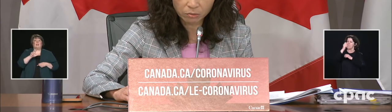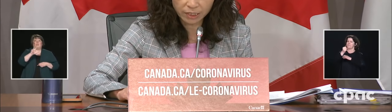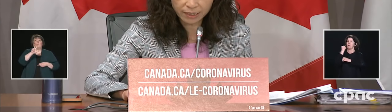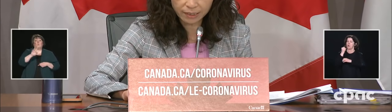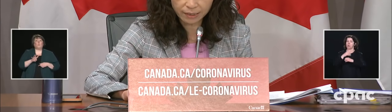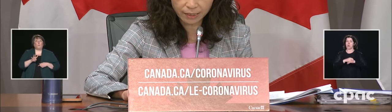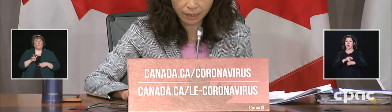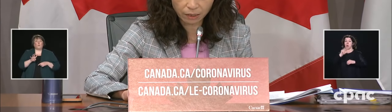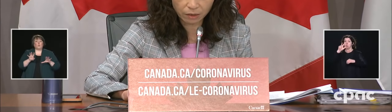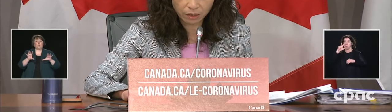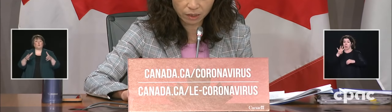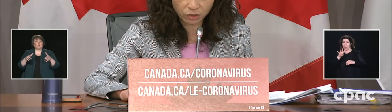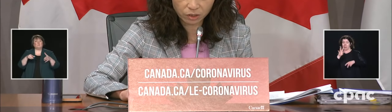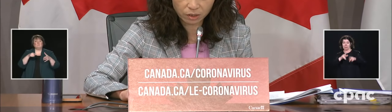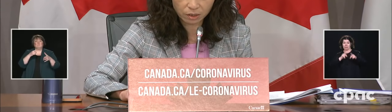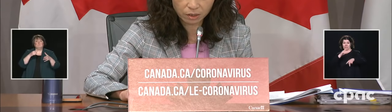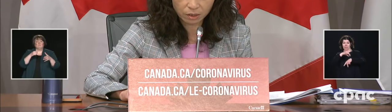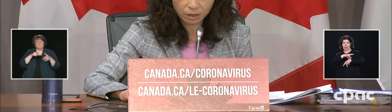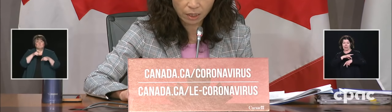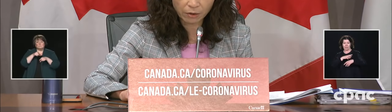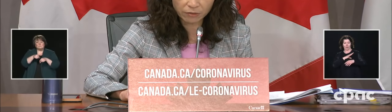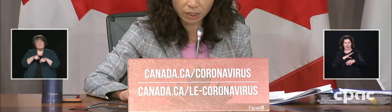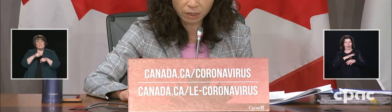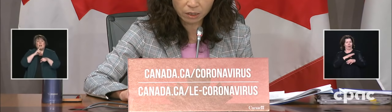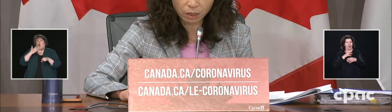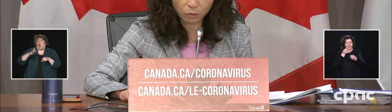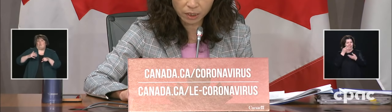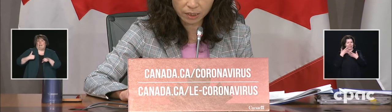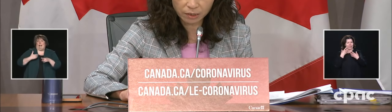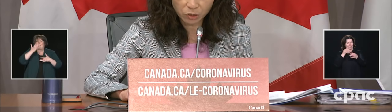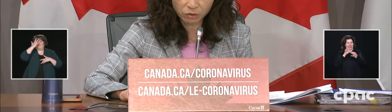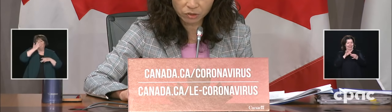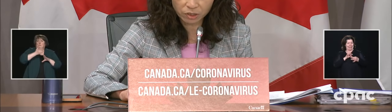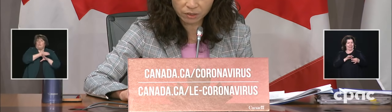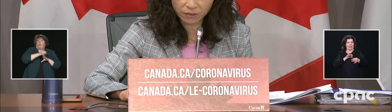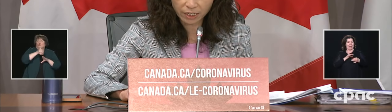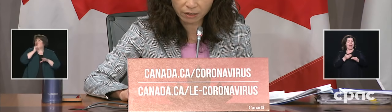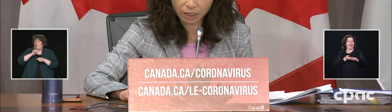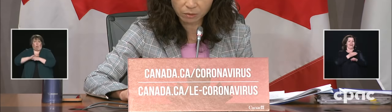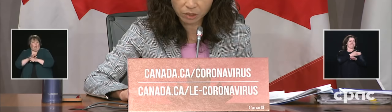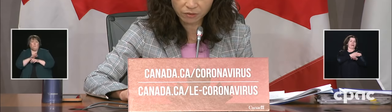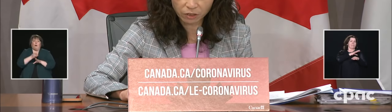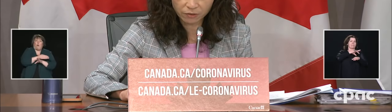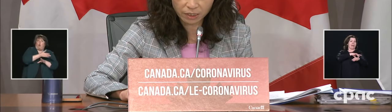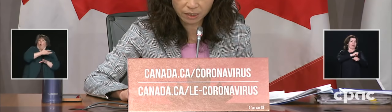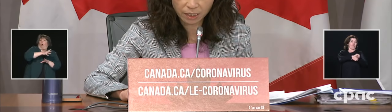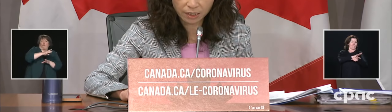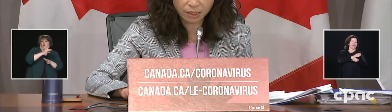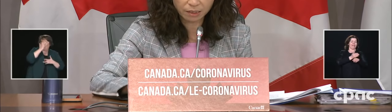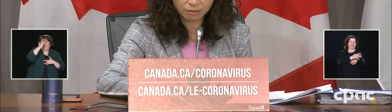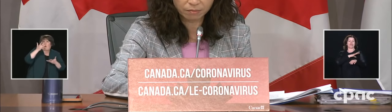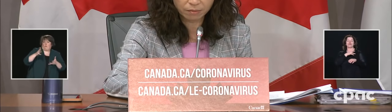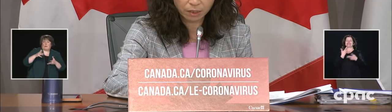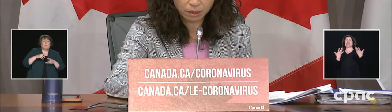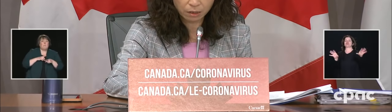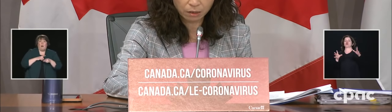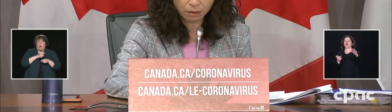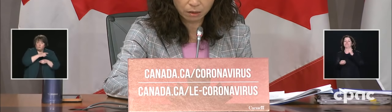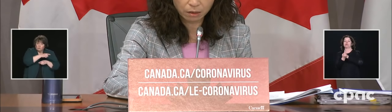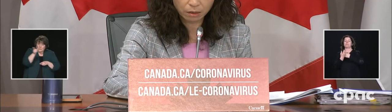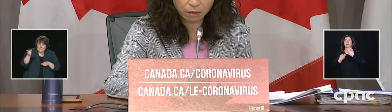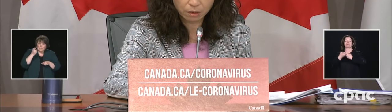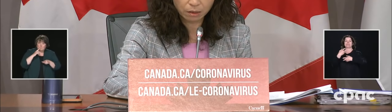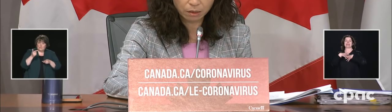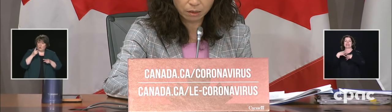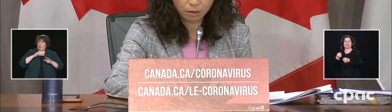more pre-existing health conditions. However, no one is immune to severe outcomes of COVID-19.